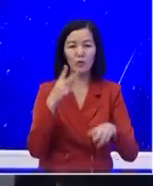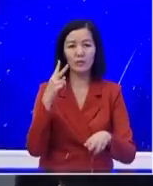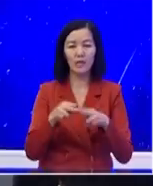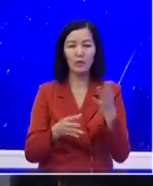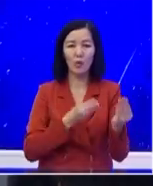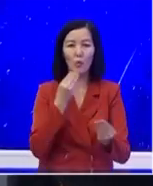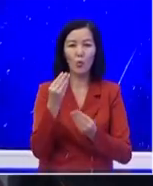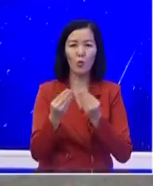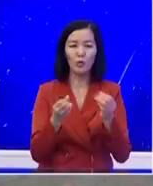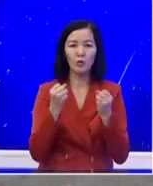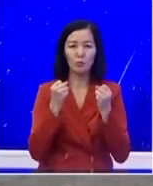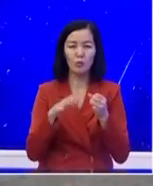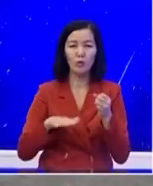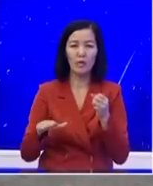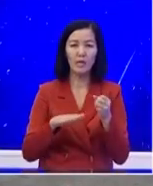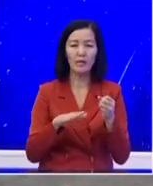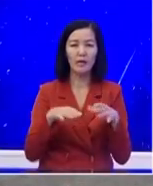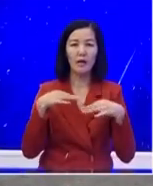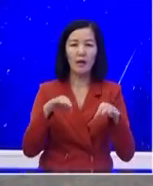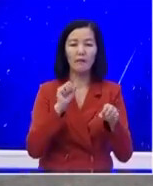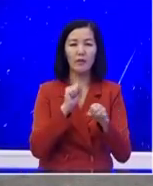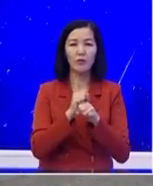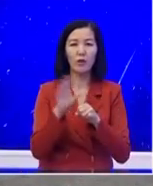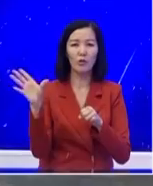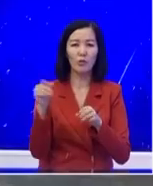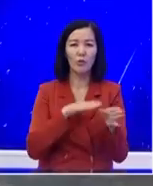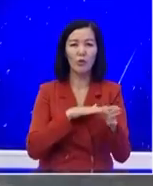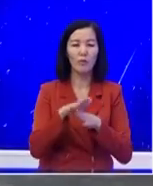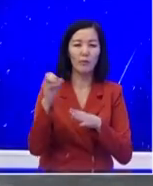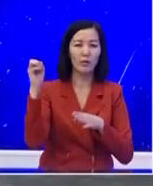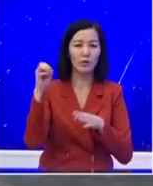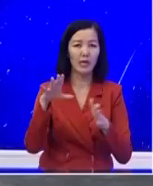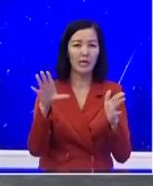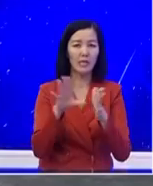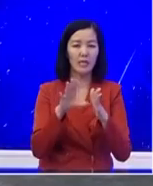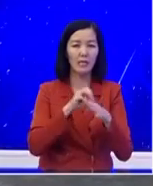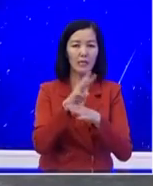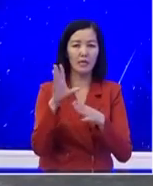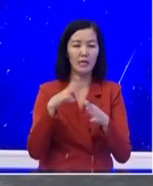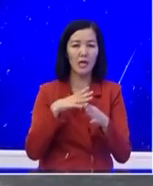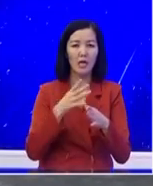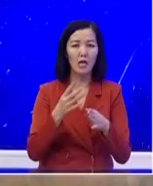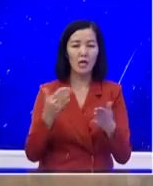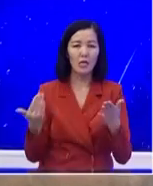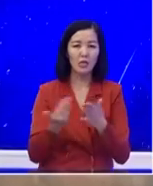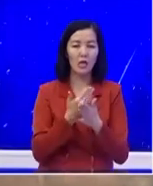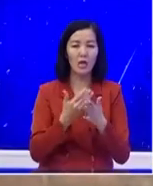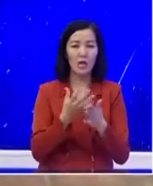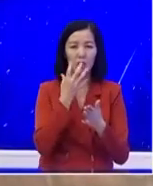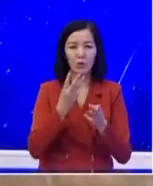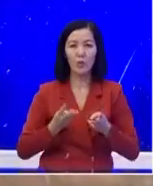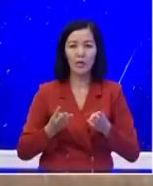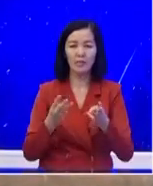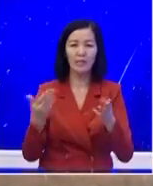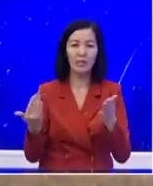спорт алаңдары, автотұрақ салынып, толығымен жарықтандырылады. Ең бастысы, қалада орталық жылу қазандығы қайта жаңармақ. 5 жыл